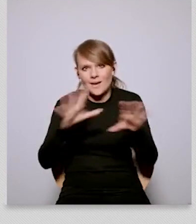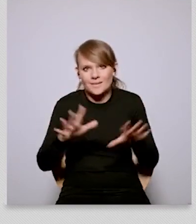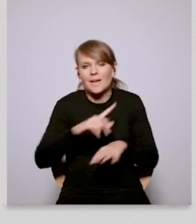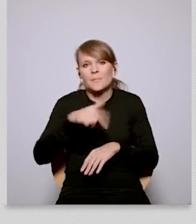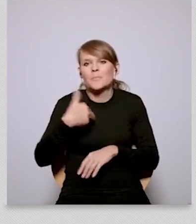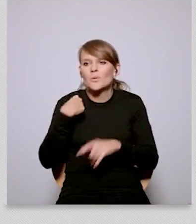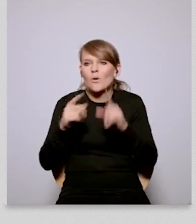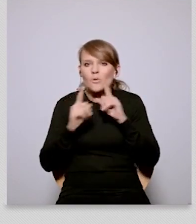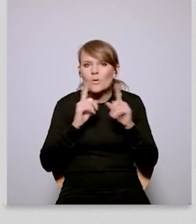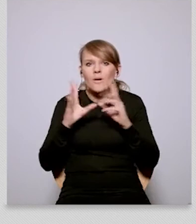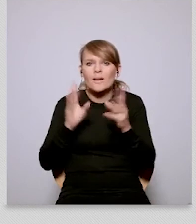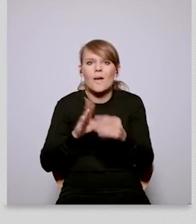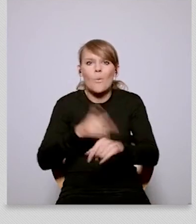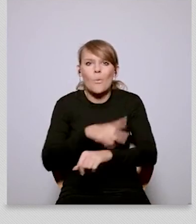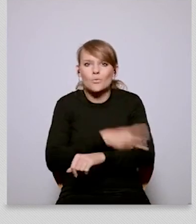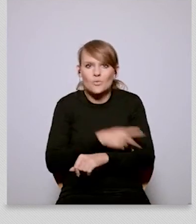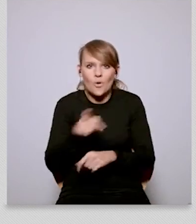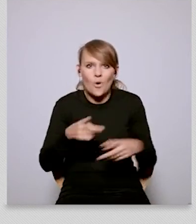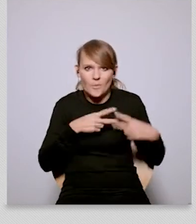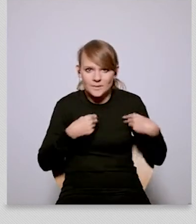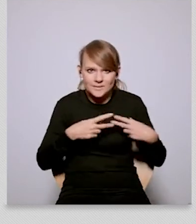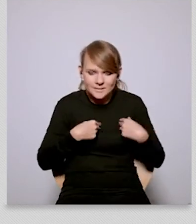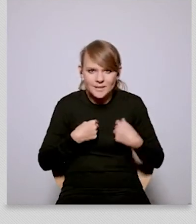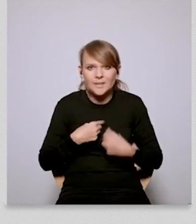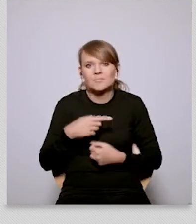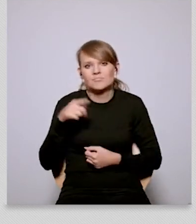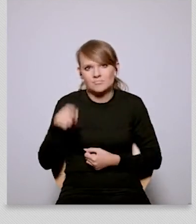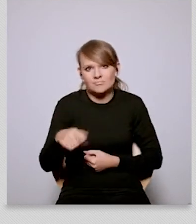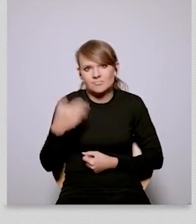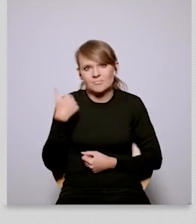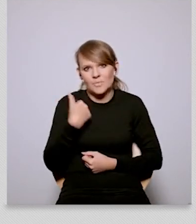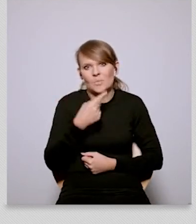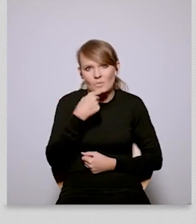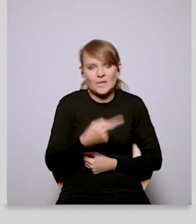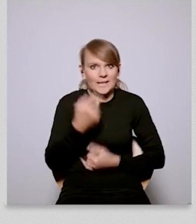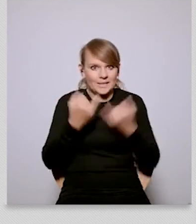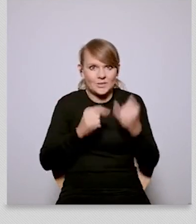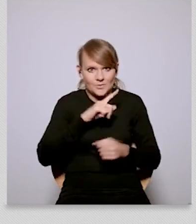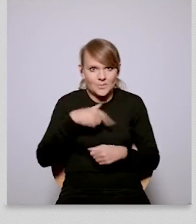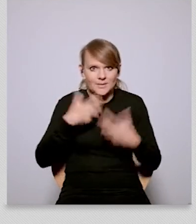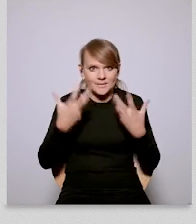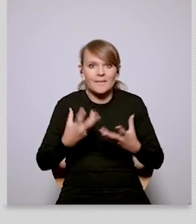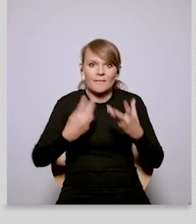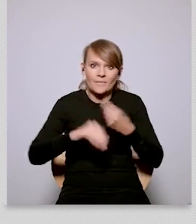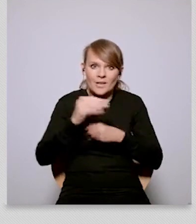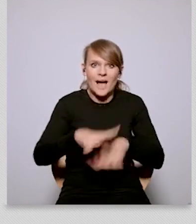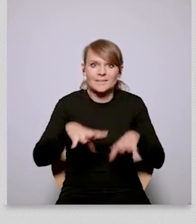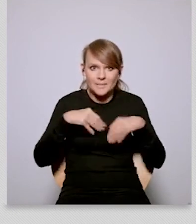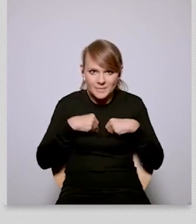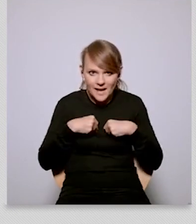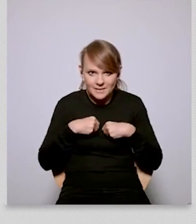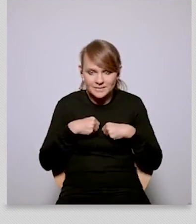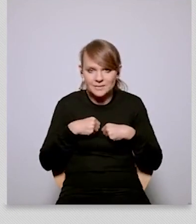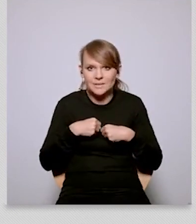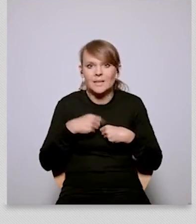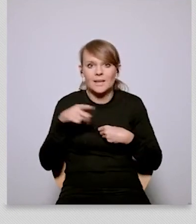urzędnikami z komisji i tam było powiedziane że jeżeli chcemy zwiększyć akceptację dla tego pakietu